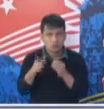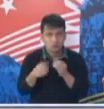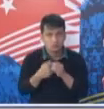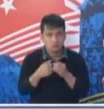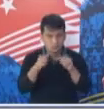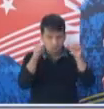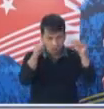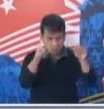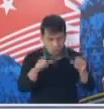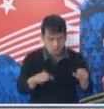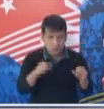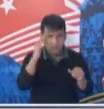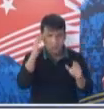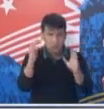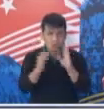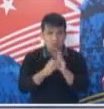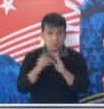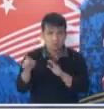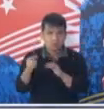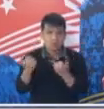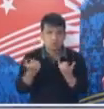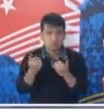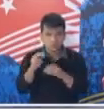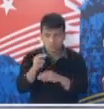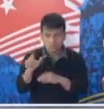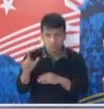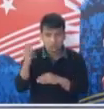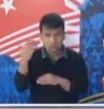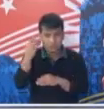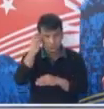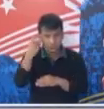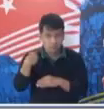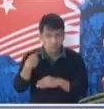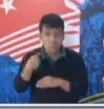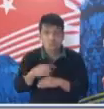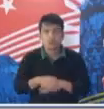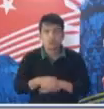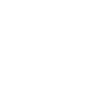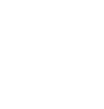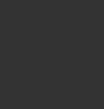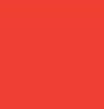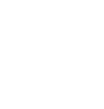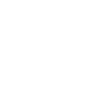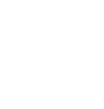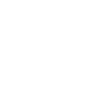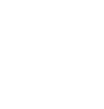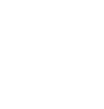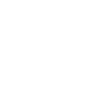advertisement na may mukha ni Jimin ang isang mall sa Dubai.